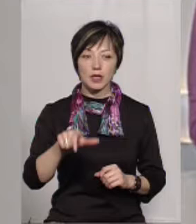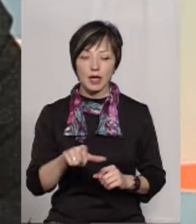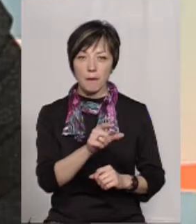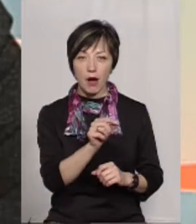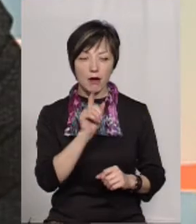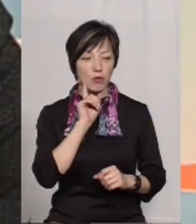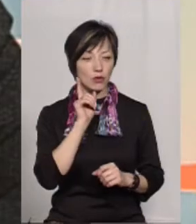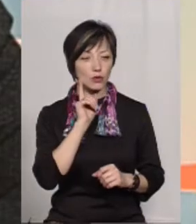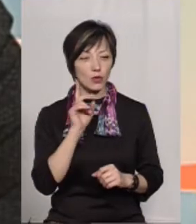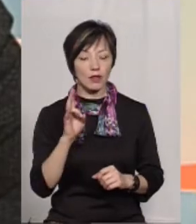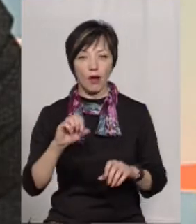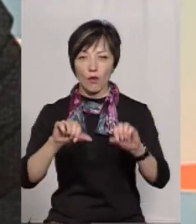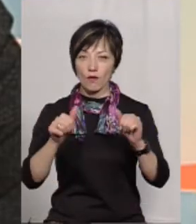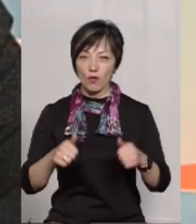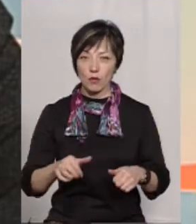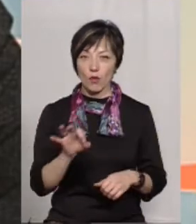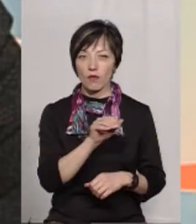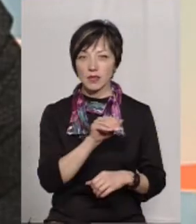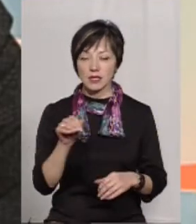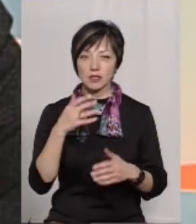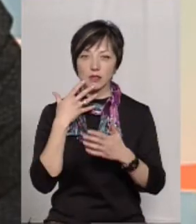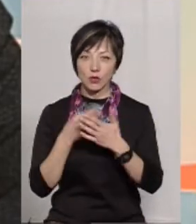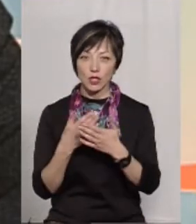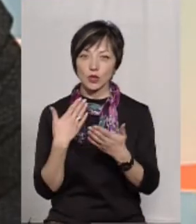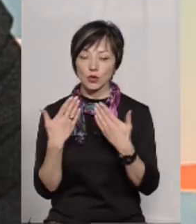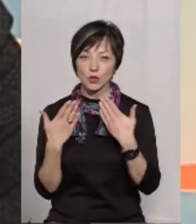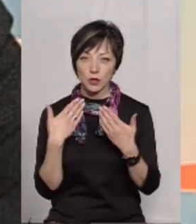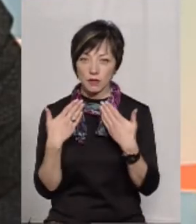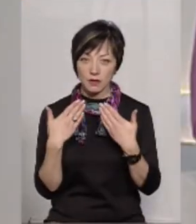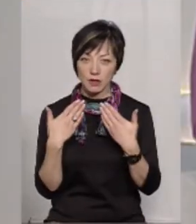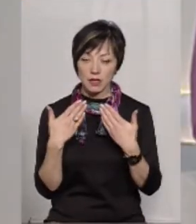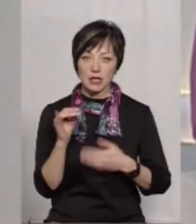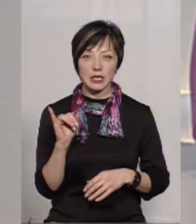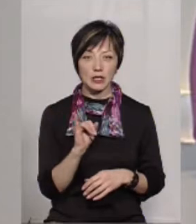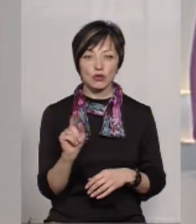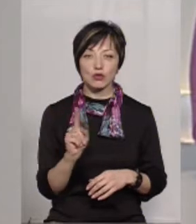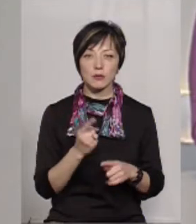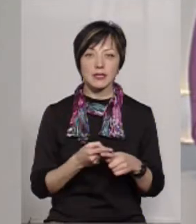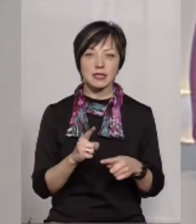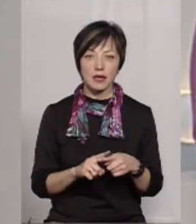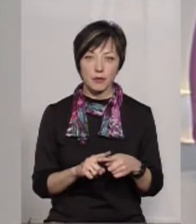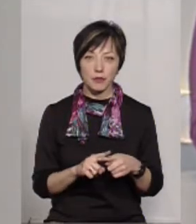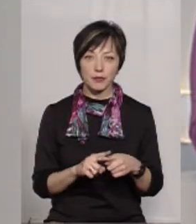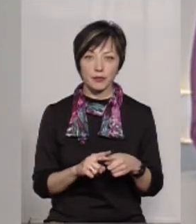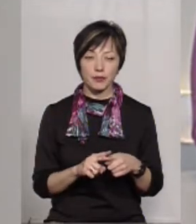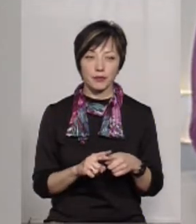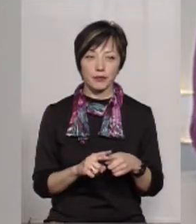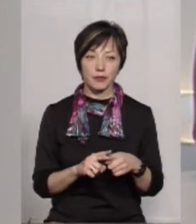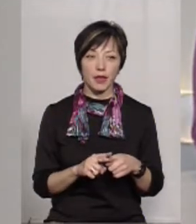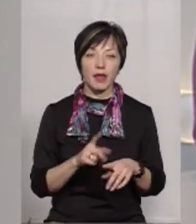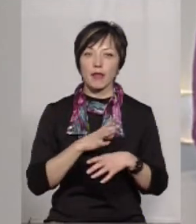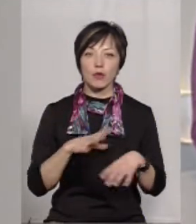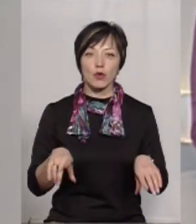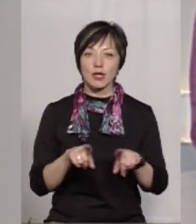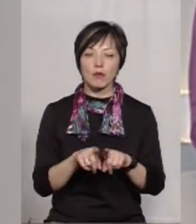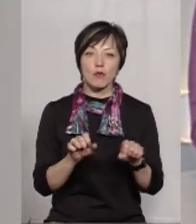молодої пари на оформлення офіційне своїх стосунків, і щоб це не